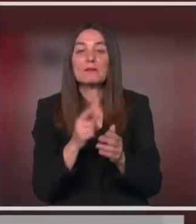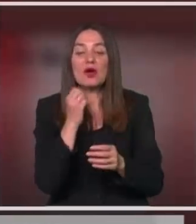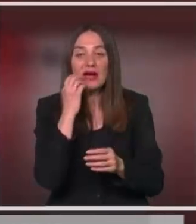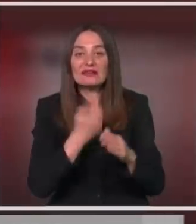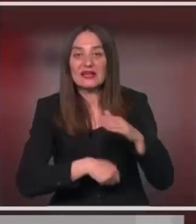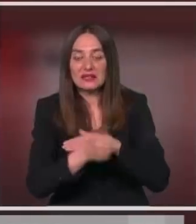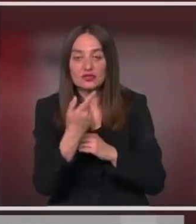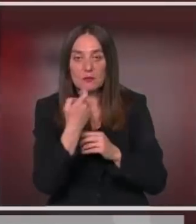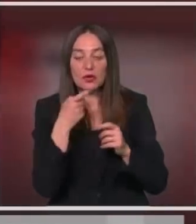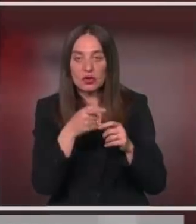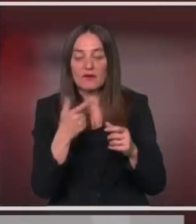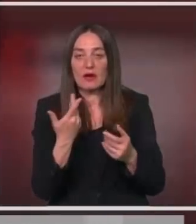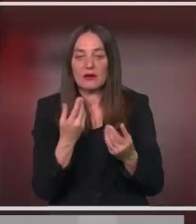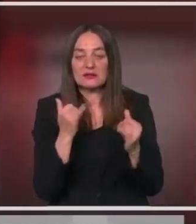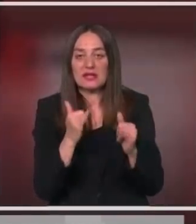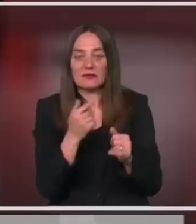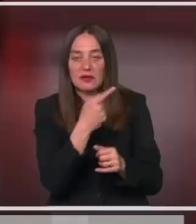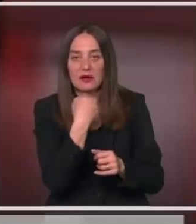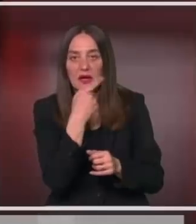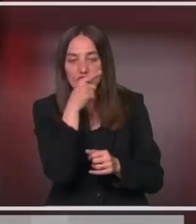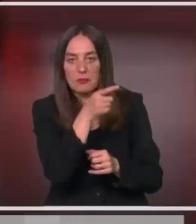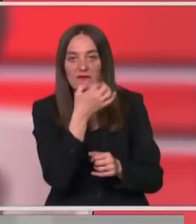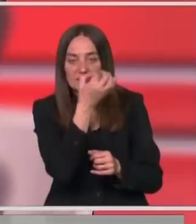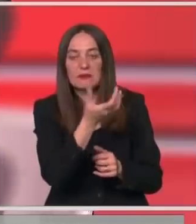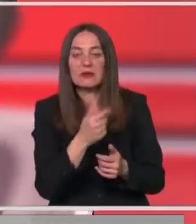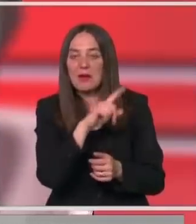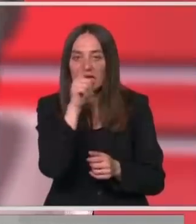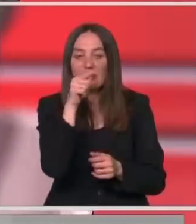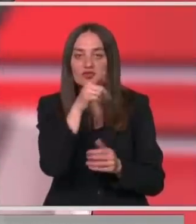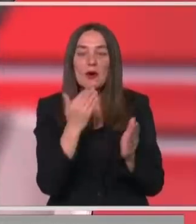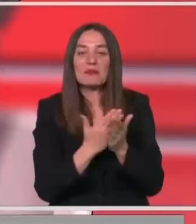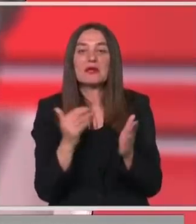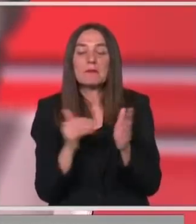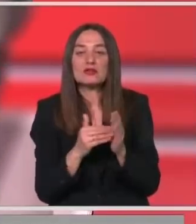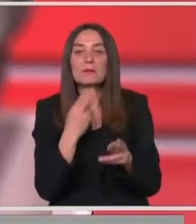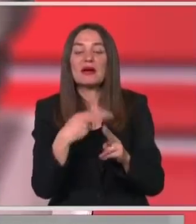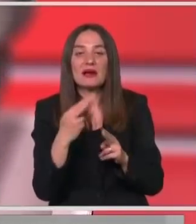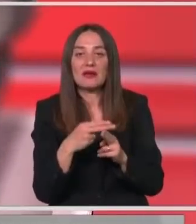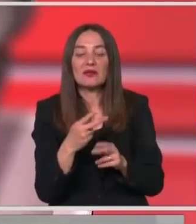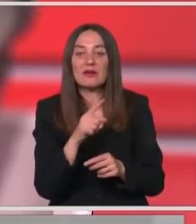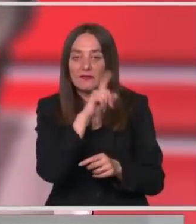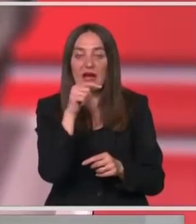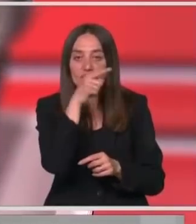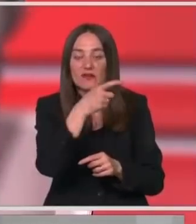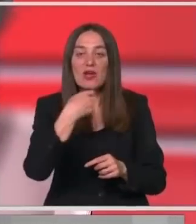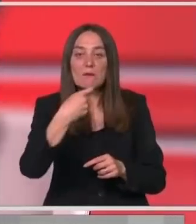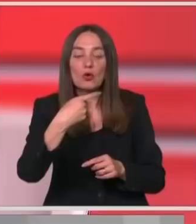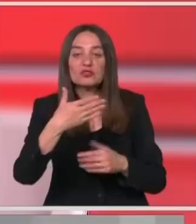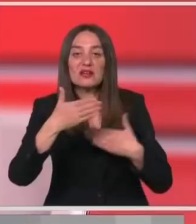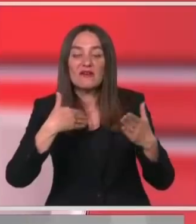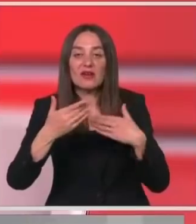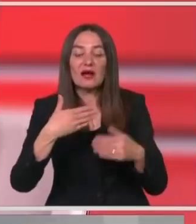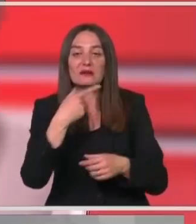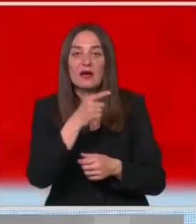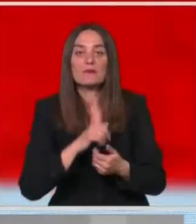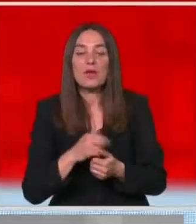budemo izašli iz ove, aj sad, pošto smo se uhvatili vas, dakle, da li će vam biti potreban kredit? Da li ćete vi pokucati na vrata Slavka Carića?